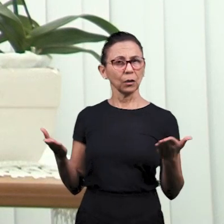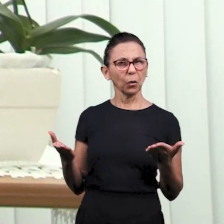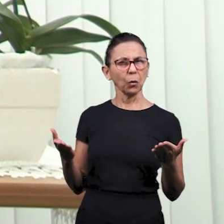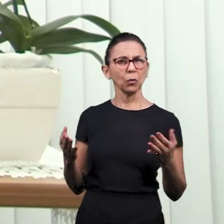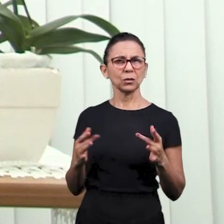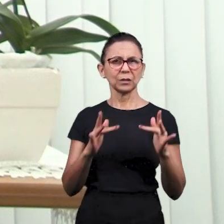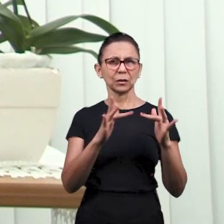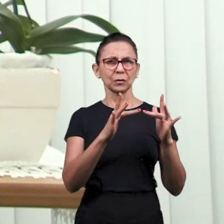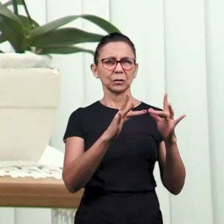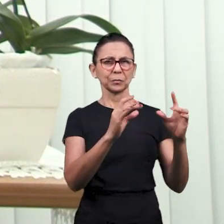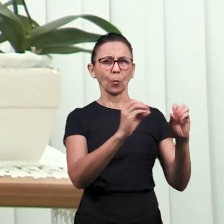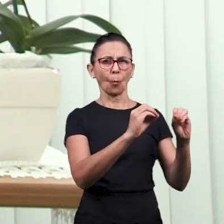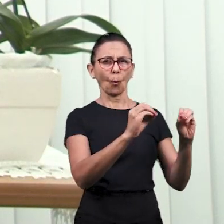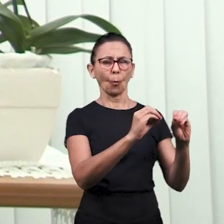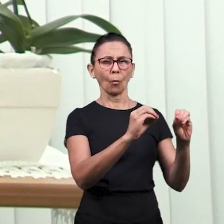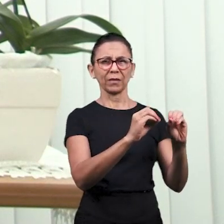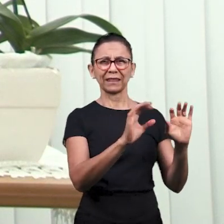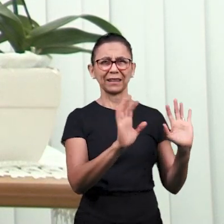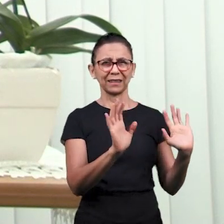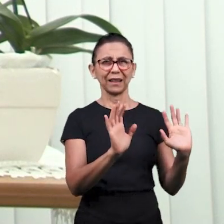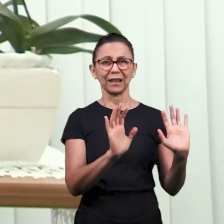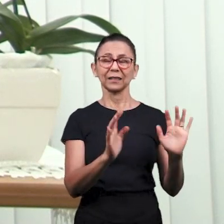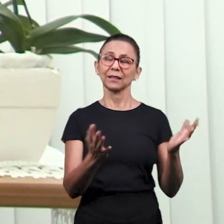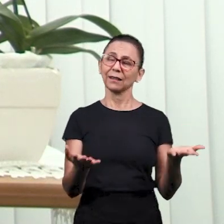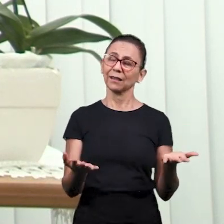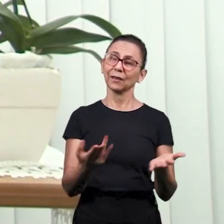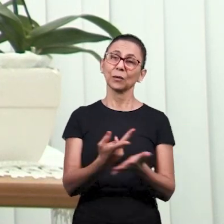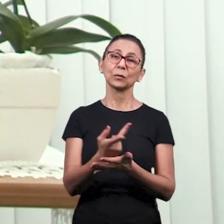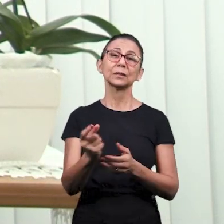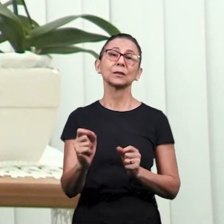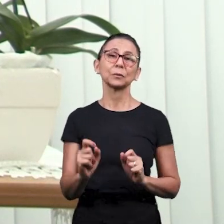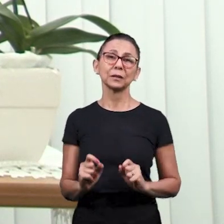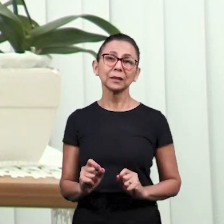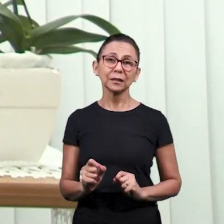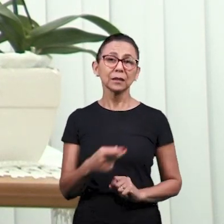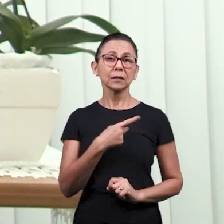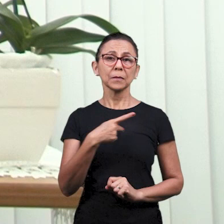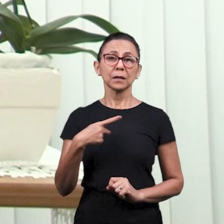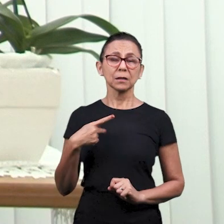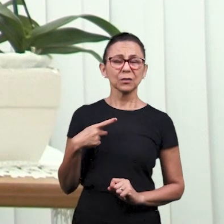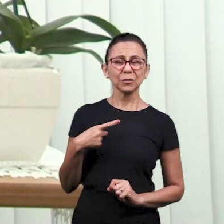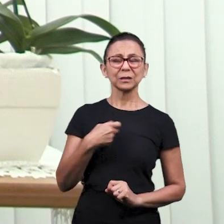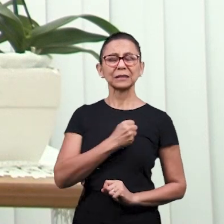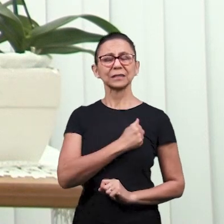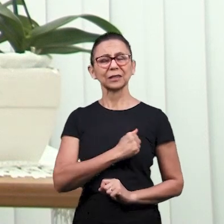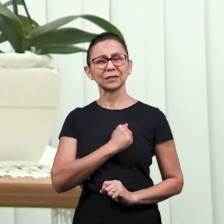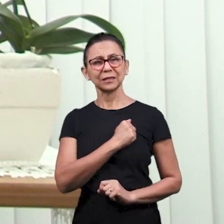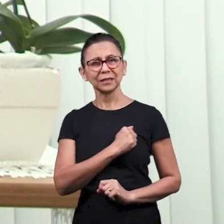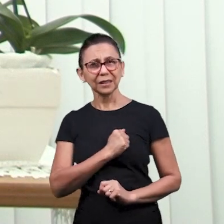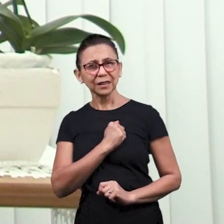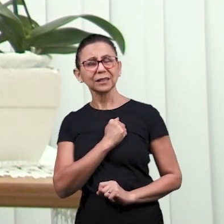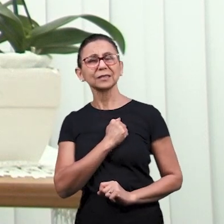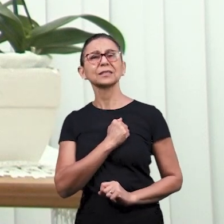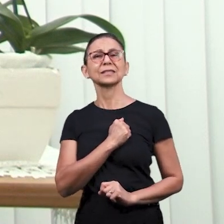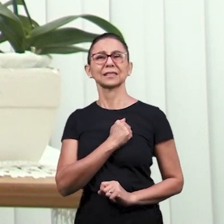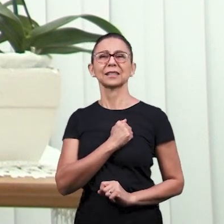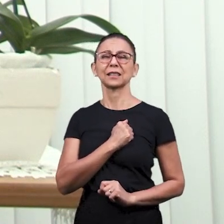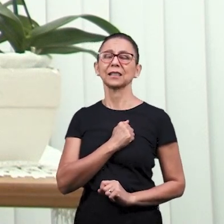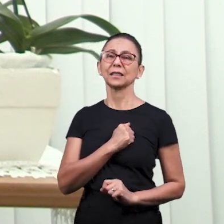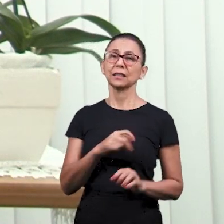и пред лицом проблем, через которые мы проходим, наши пастора, они скучают за